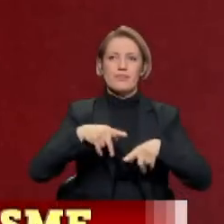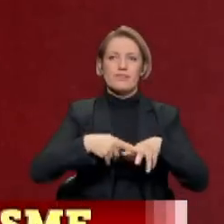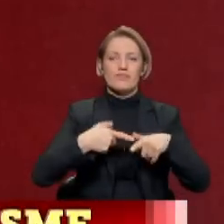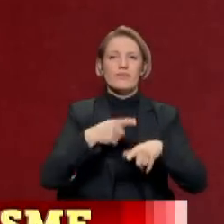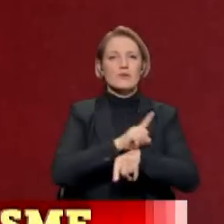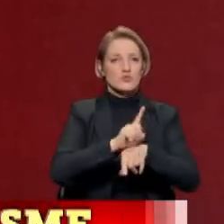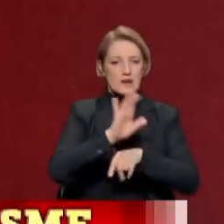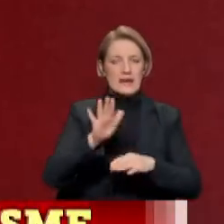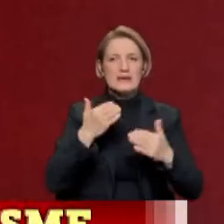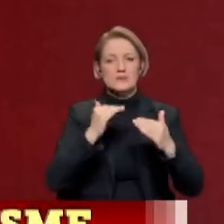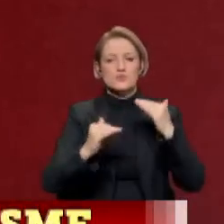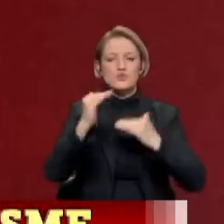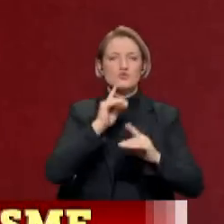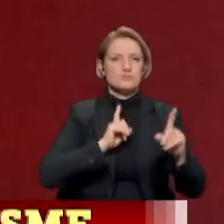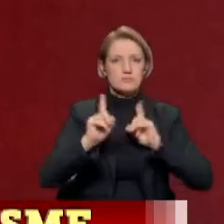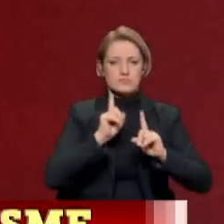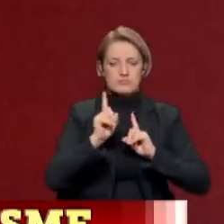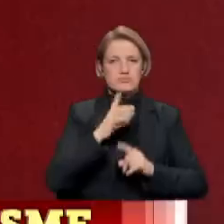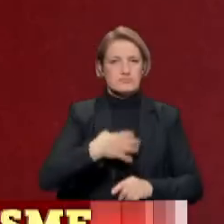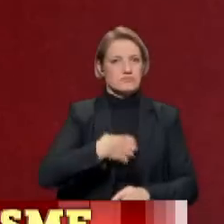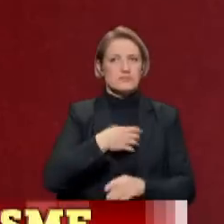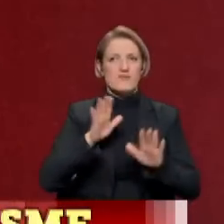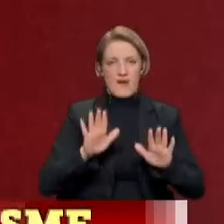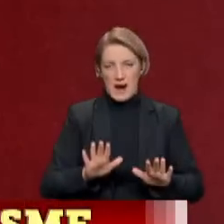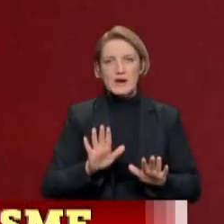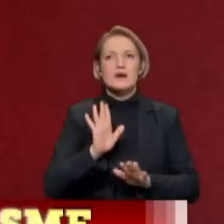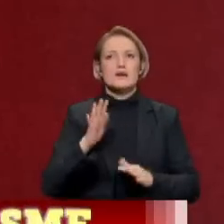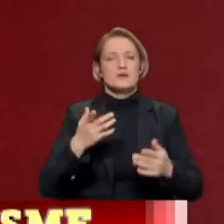Ardından Yargıtay süreciyle ilgili bazı tereddütler